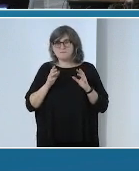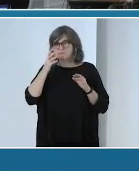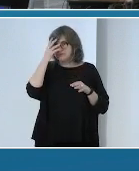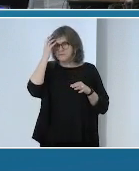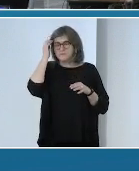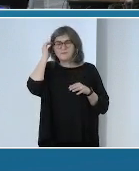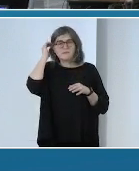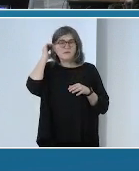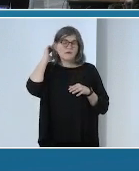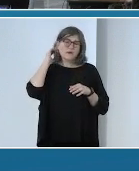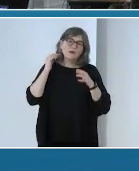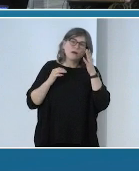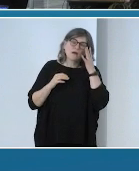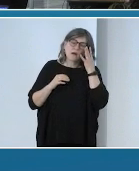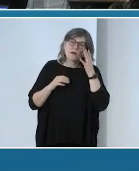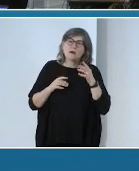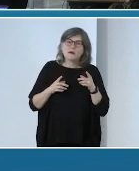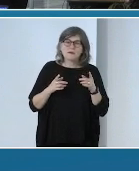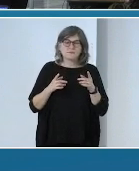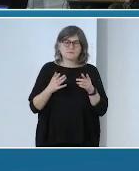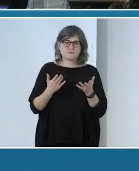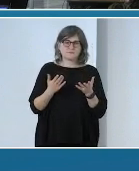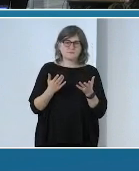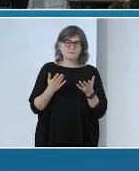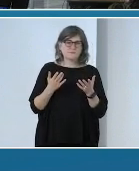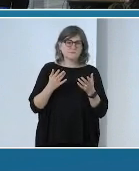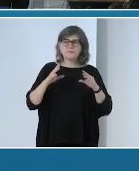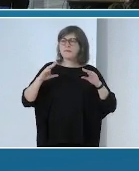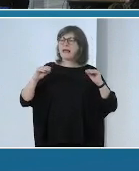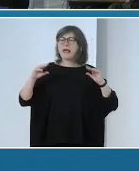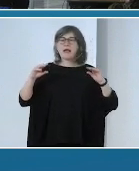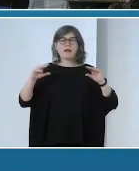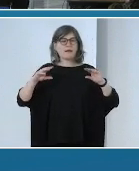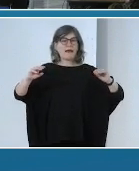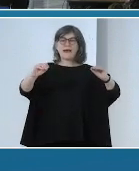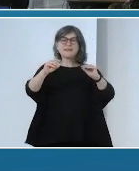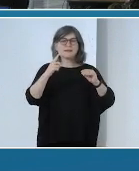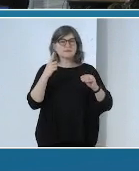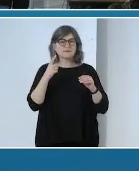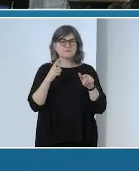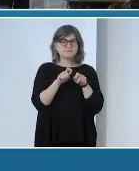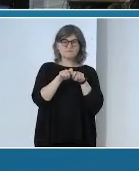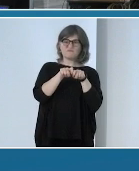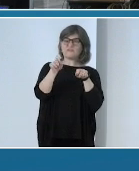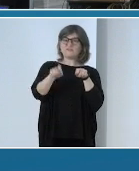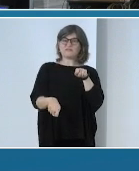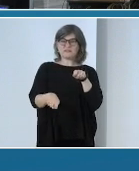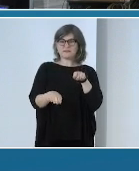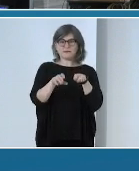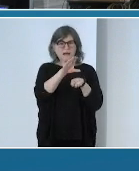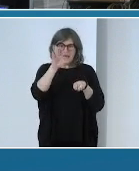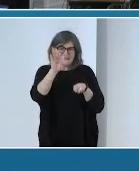aussi... l'espace est toujours en mouvement. C'est rare qu'on ait en face de soi un espace qui